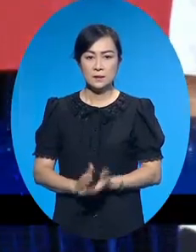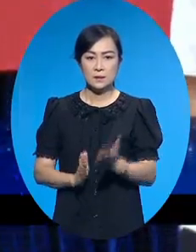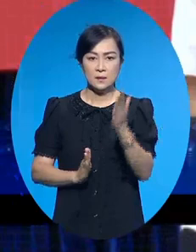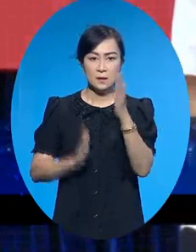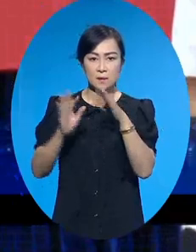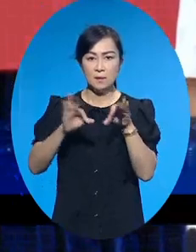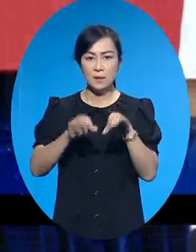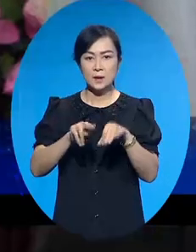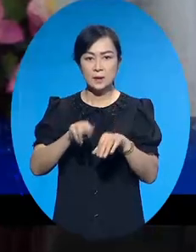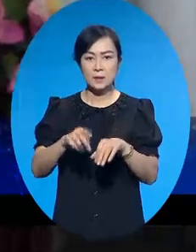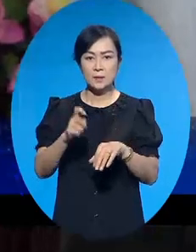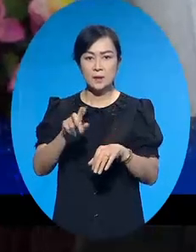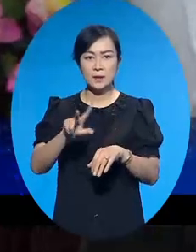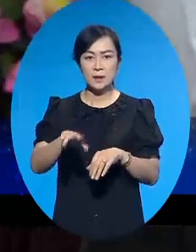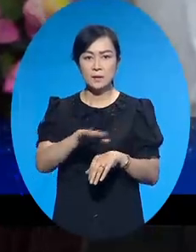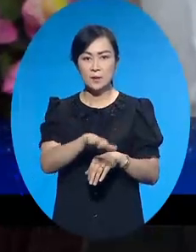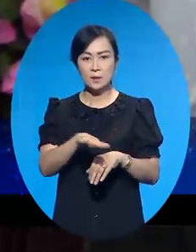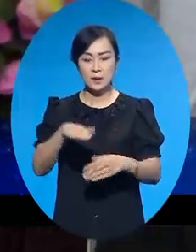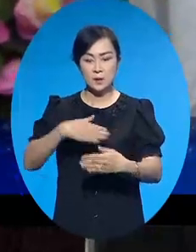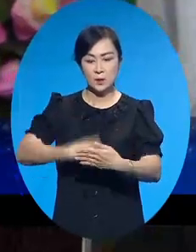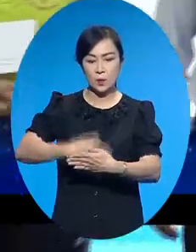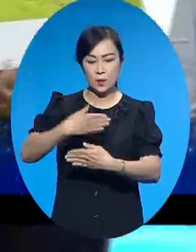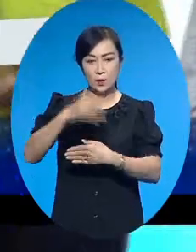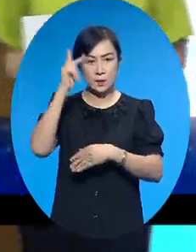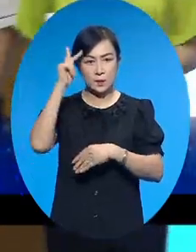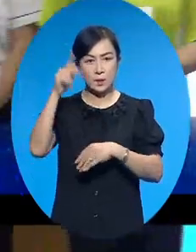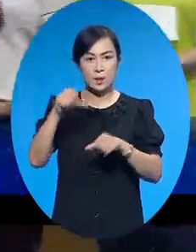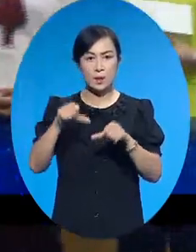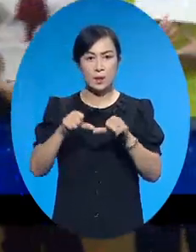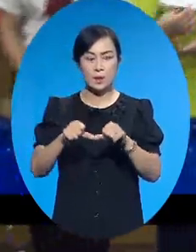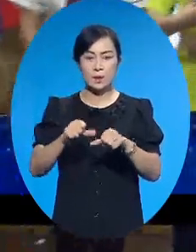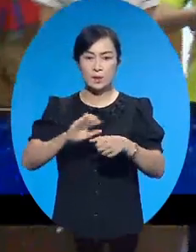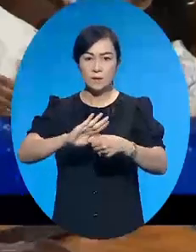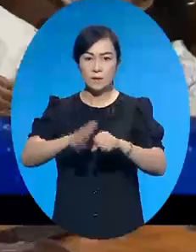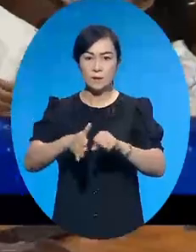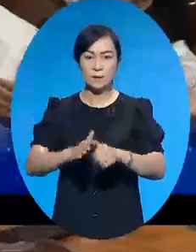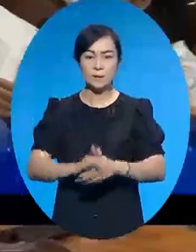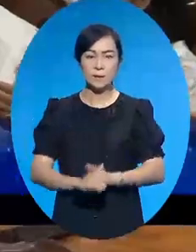Thành phố Hồ Chí Minh chăm lo cho 98 học sinh có hoàn cảnh khó khăn do dịch Covid-19.